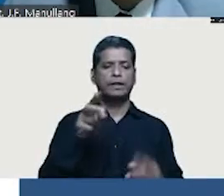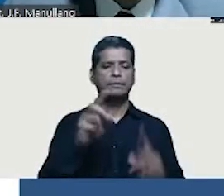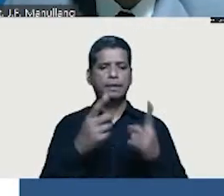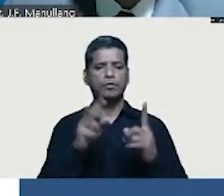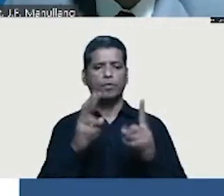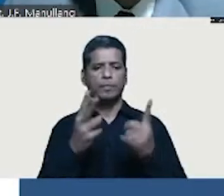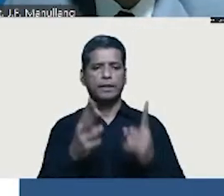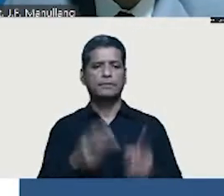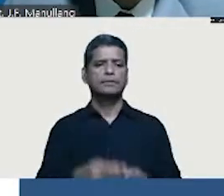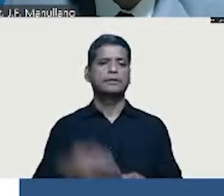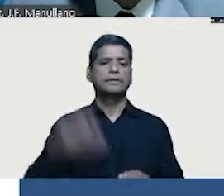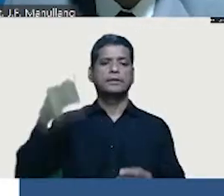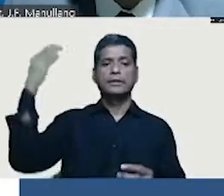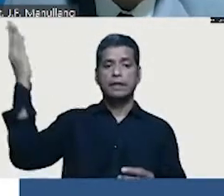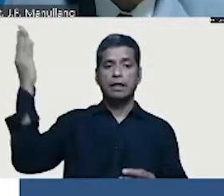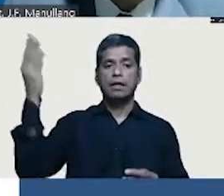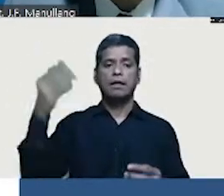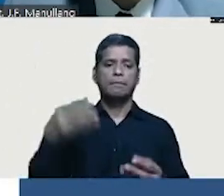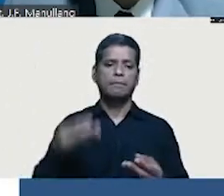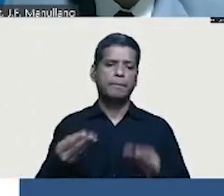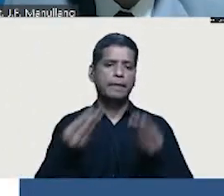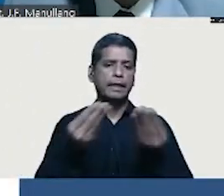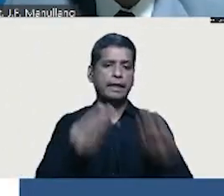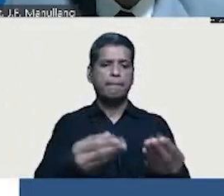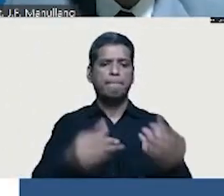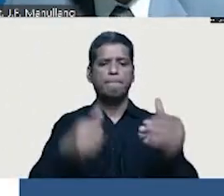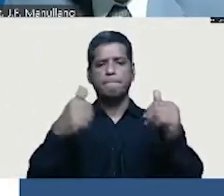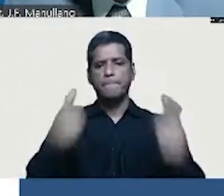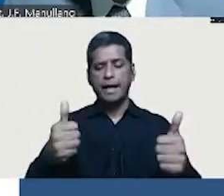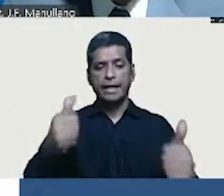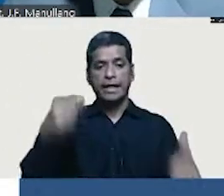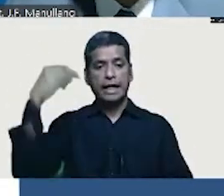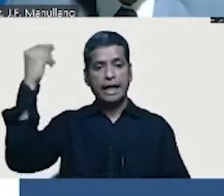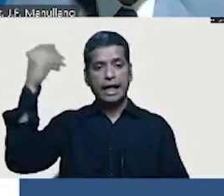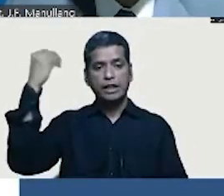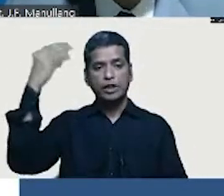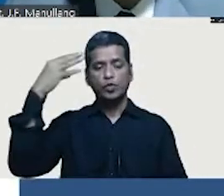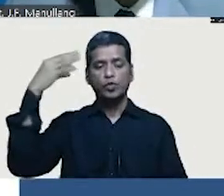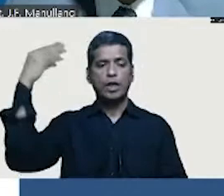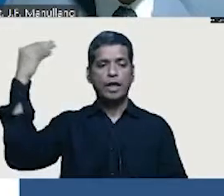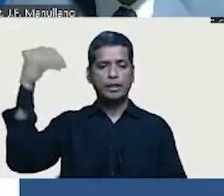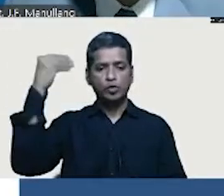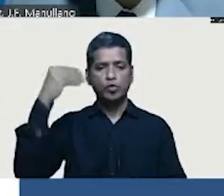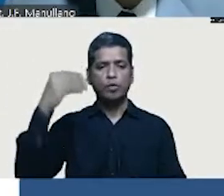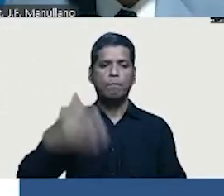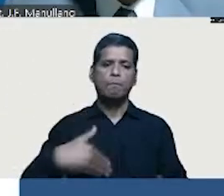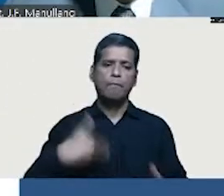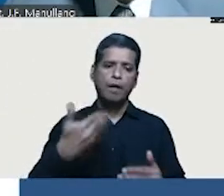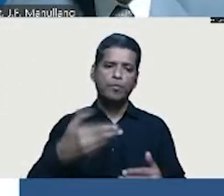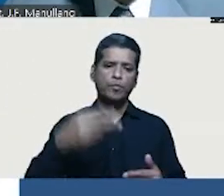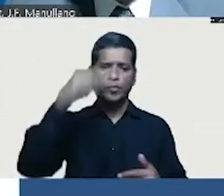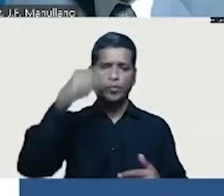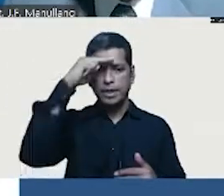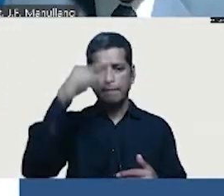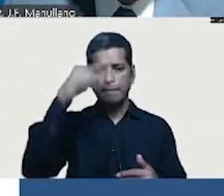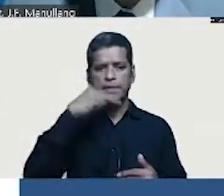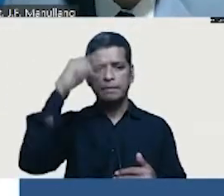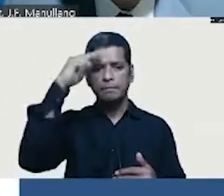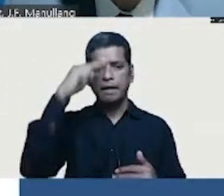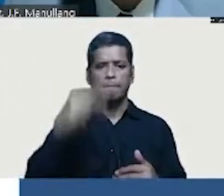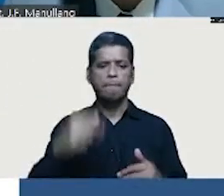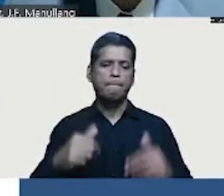kata Paulus kacamata episode Ya iya maksudnya Tuhan melalui roh kudus-nya iyalah yang berikan baik